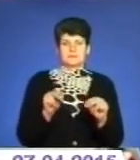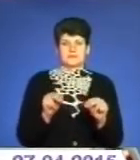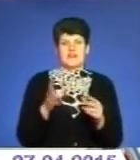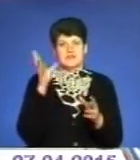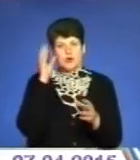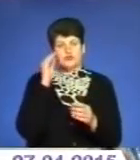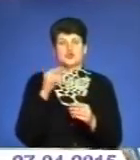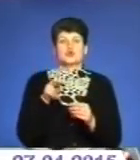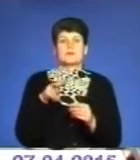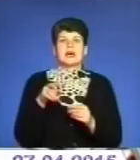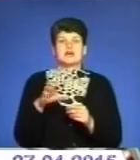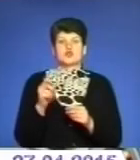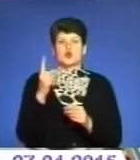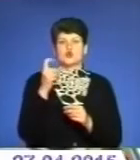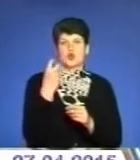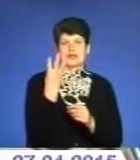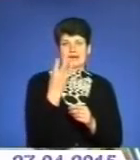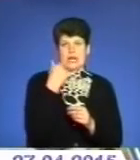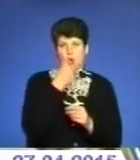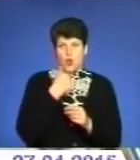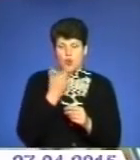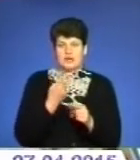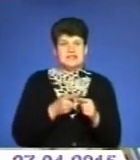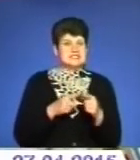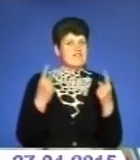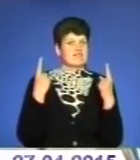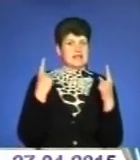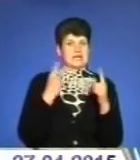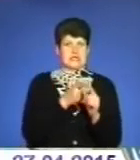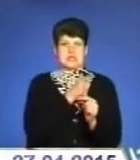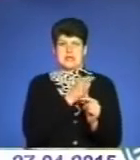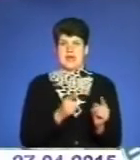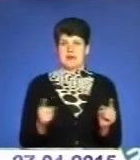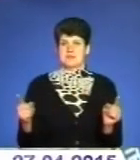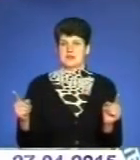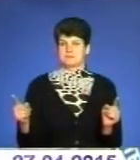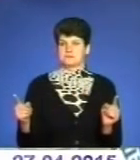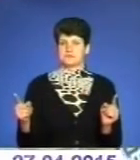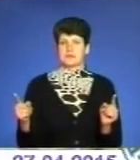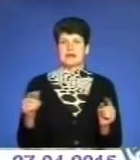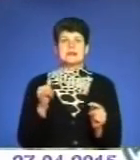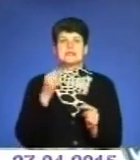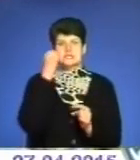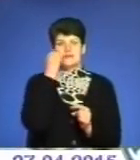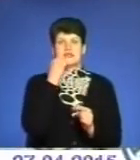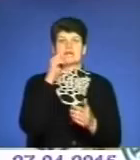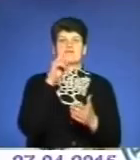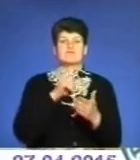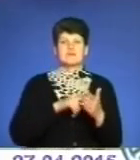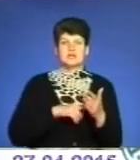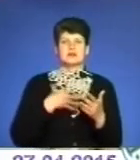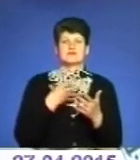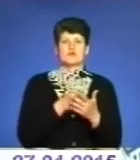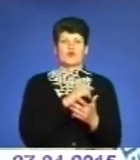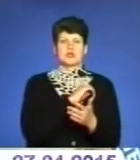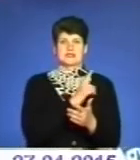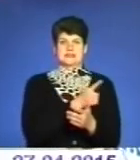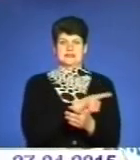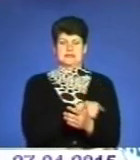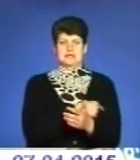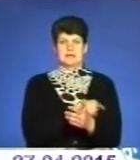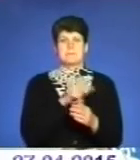сміливо можна називати ветеранами. Сьогодні вже їх 2 доньки пізнають секрети руху пластунів. А ще ніби вчора самі вперше приймали